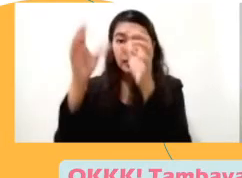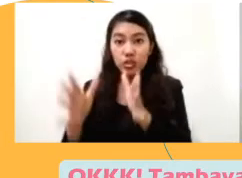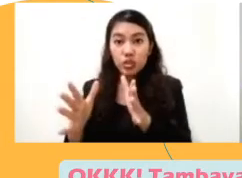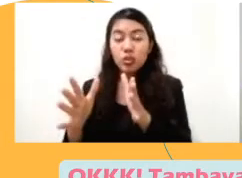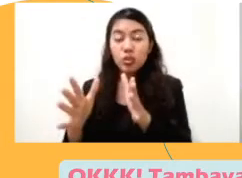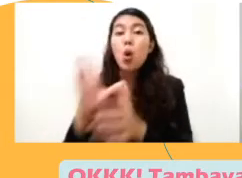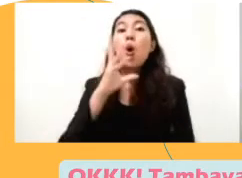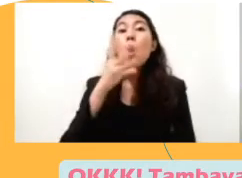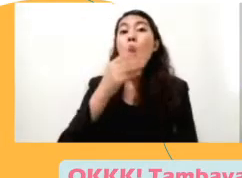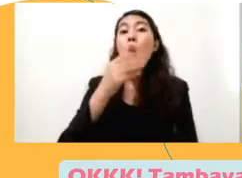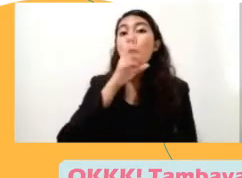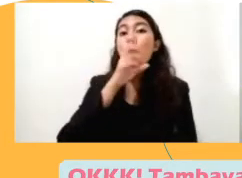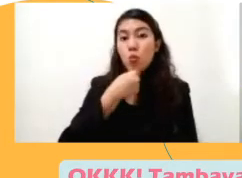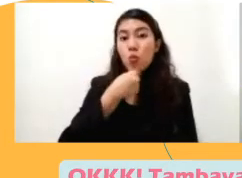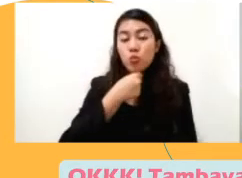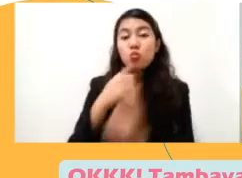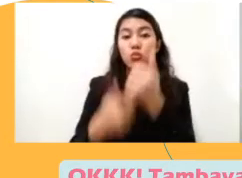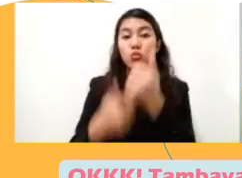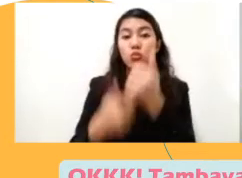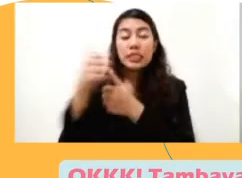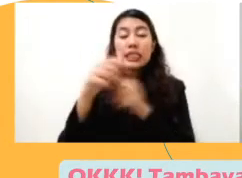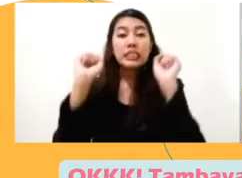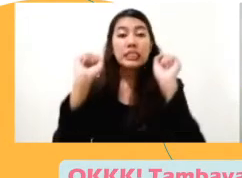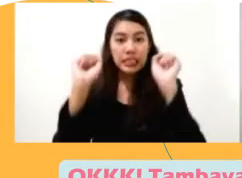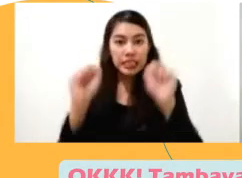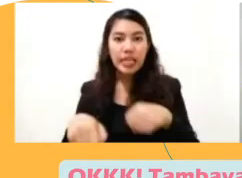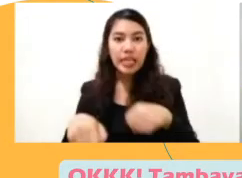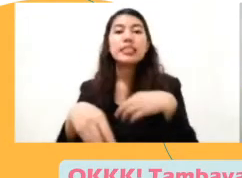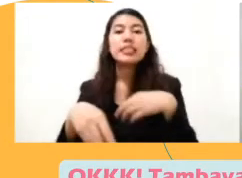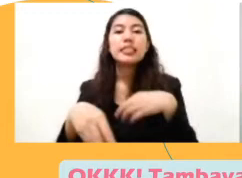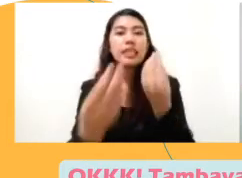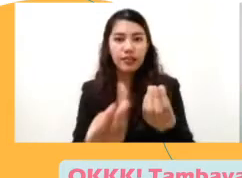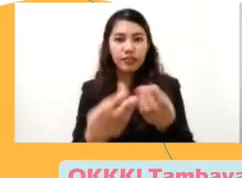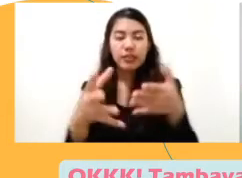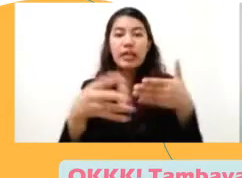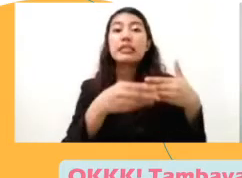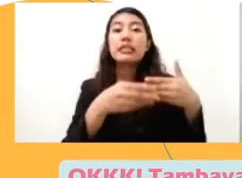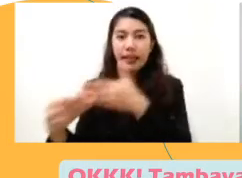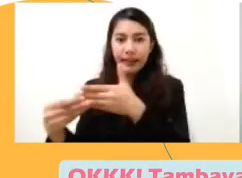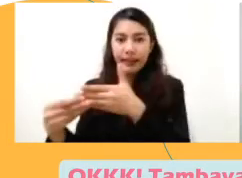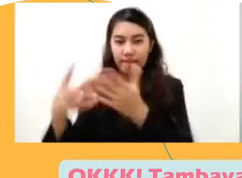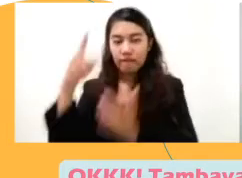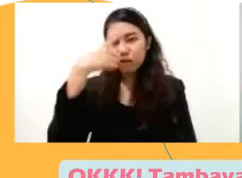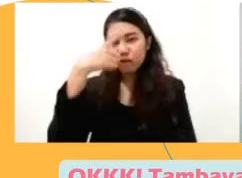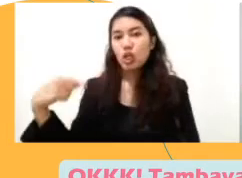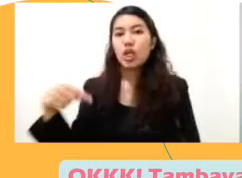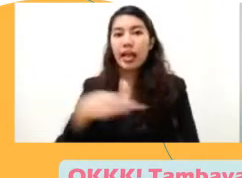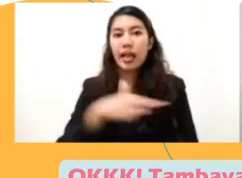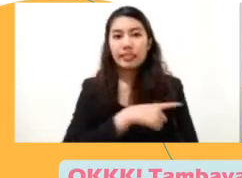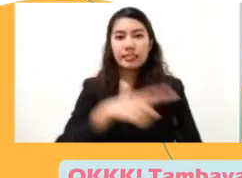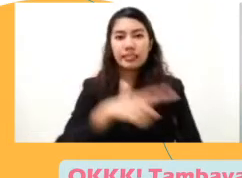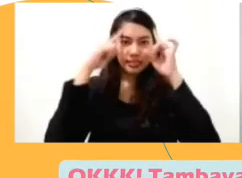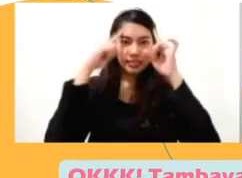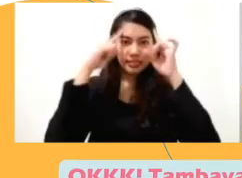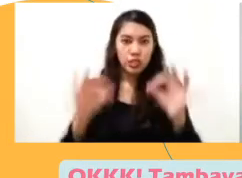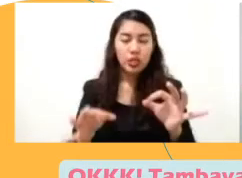sa atin, na parang pwede tayong bigyan ng guidance, no, para sa ating tamang desisyon at